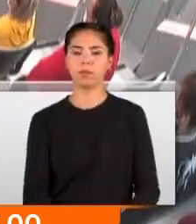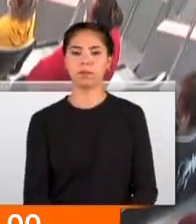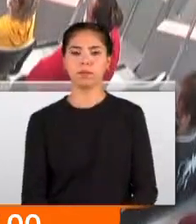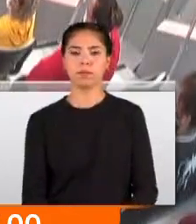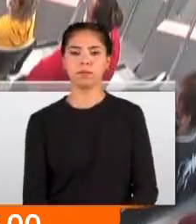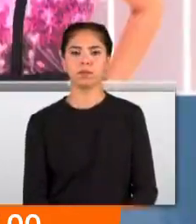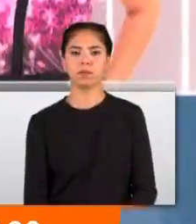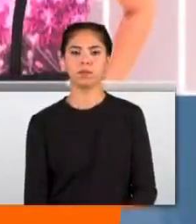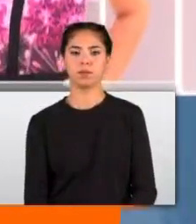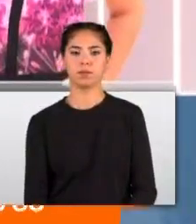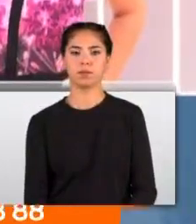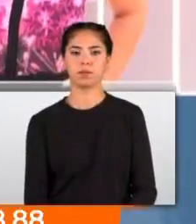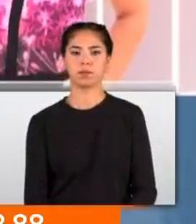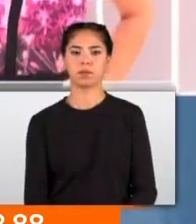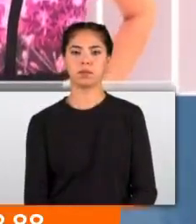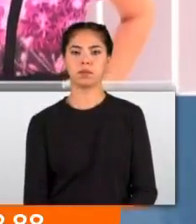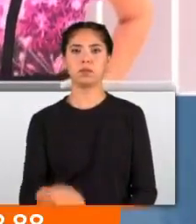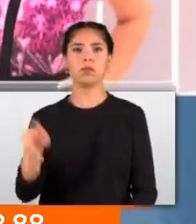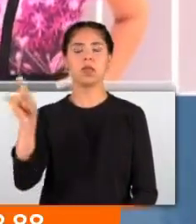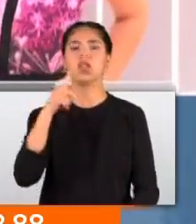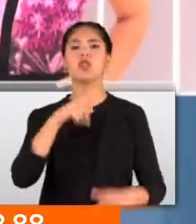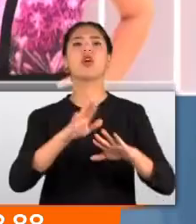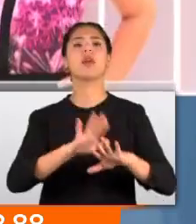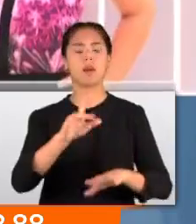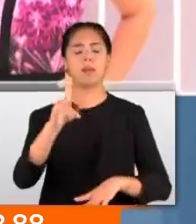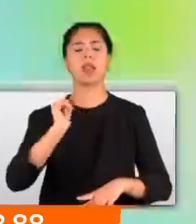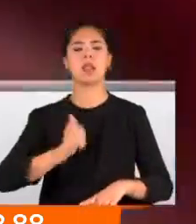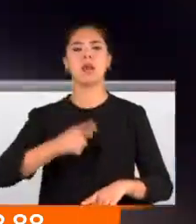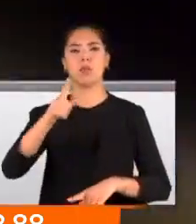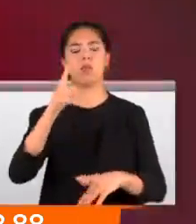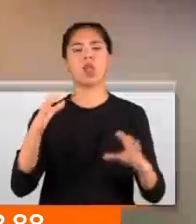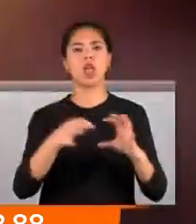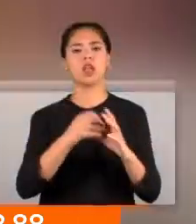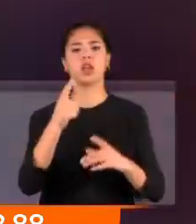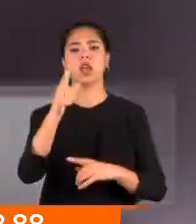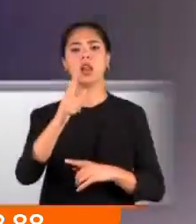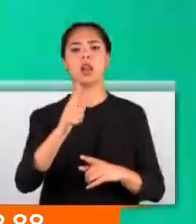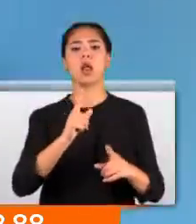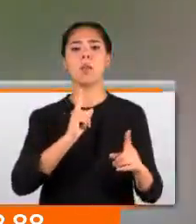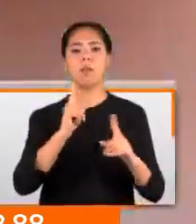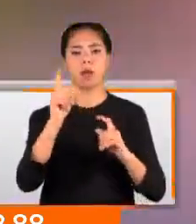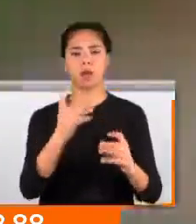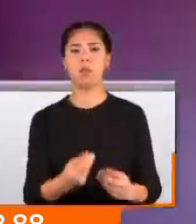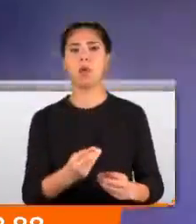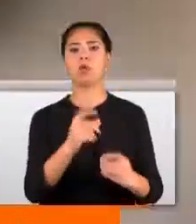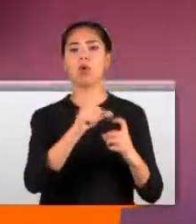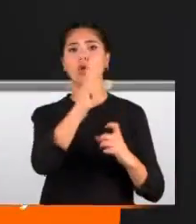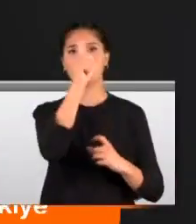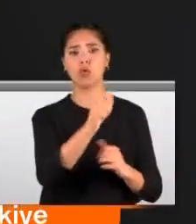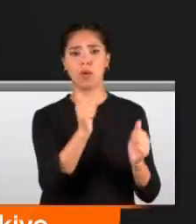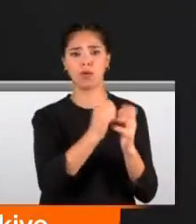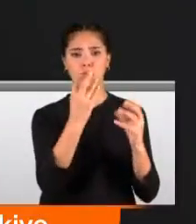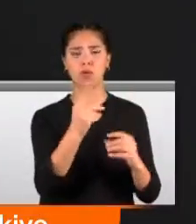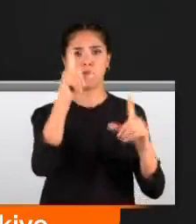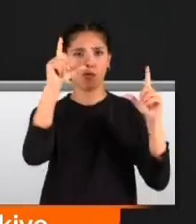Çocuğum benimle yıkadı. Zaten siz şikayetçi olmasanız da savcı bununla ilgili işlem yapar zaten. Aynı dakikalarda program ekibi Sümeyye'nin de içinde olduğu